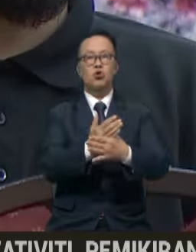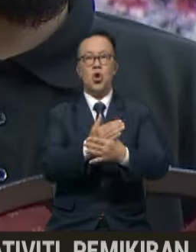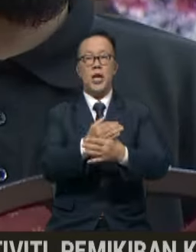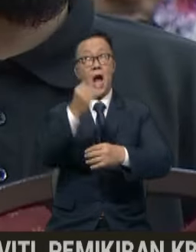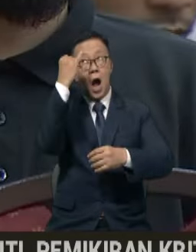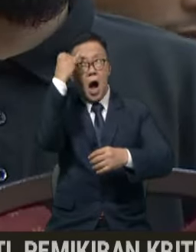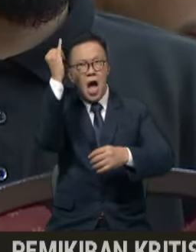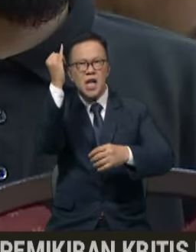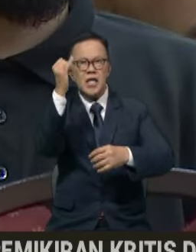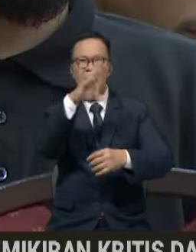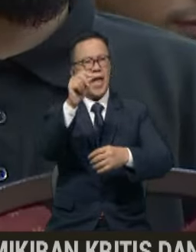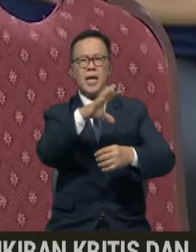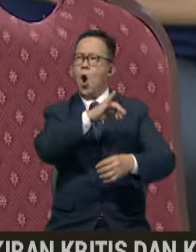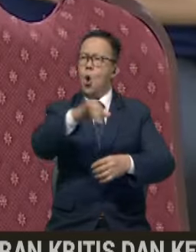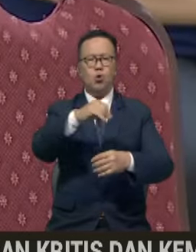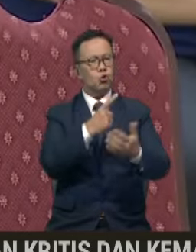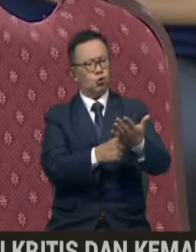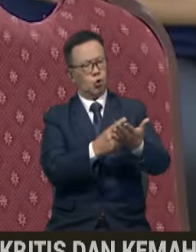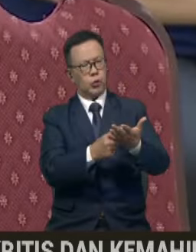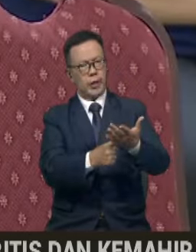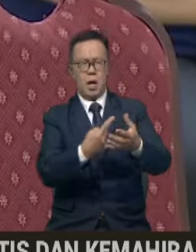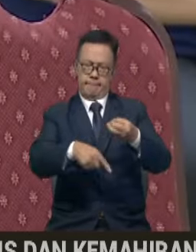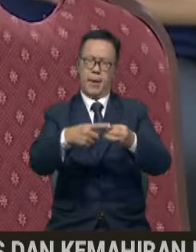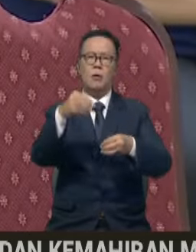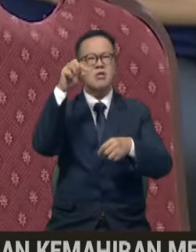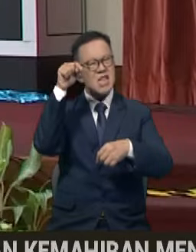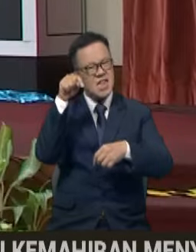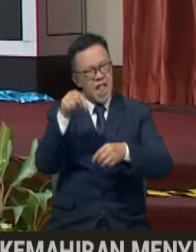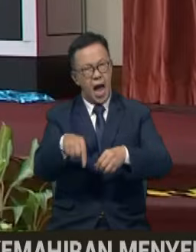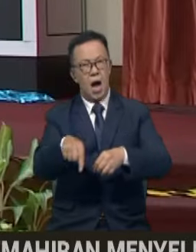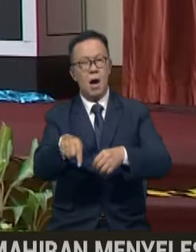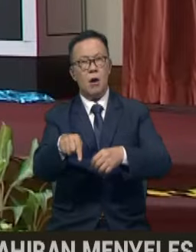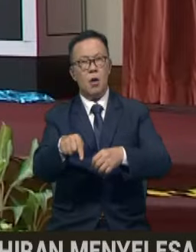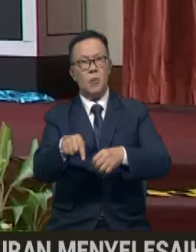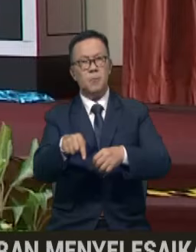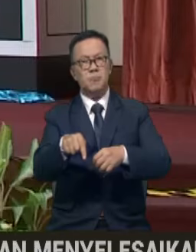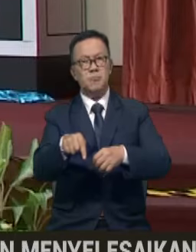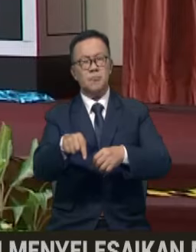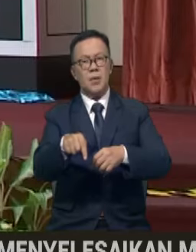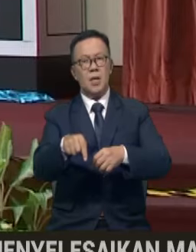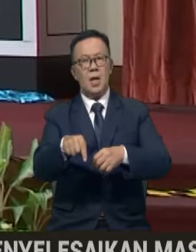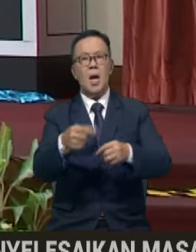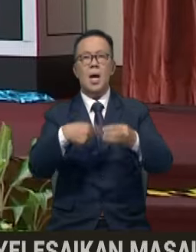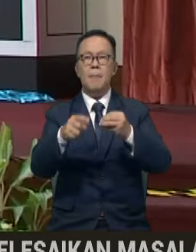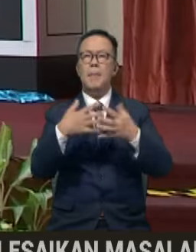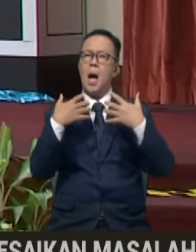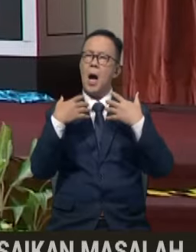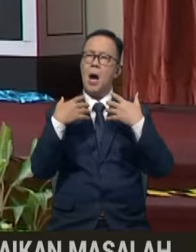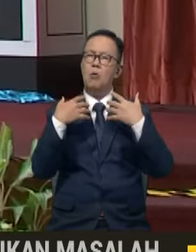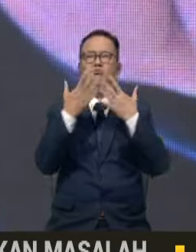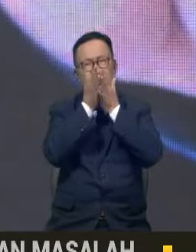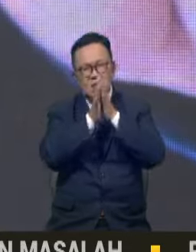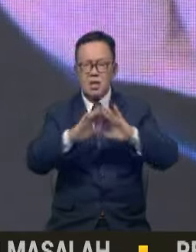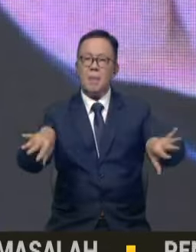pengalaman serta membincangkan isu kontemporari berkaitan penambahbaikan dalam budaya keselamatan dan kesihatan di tempat